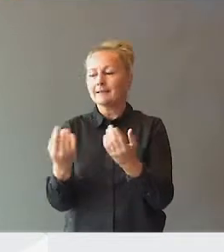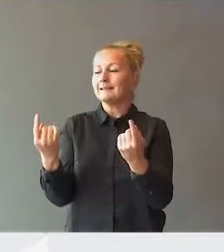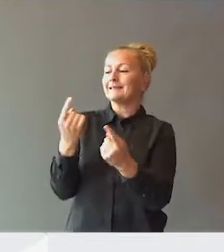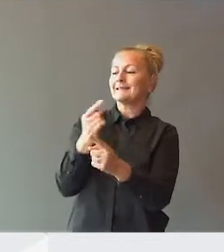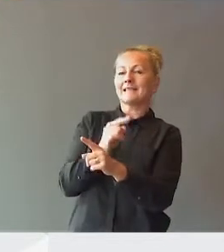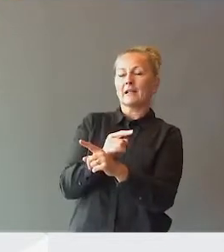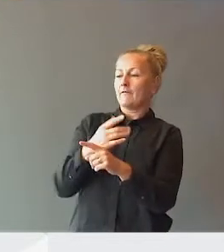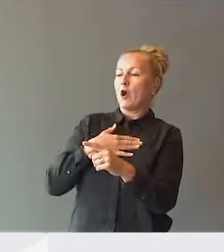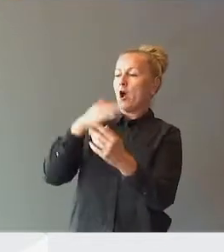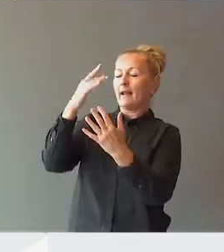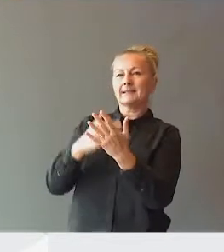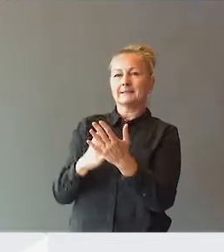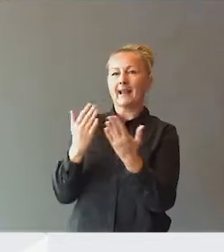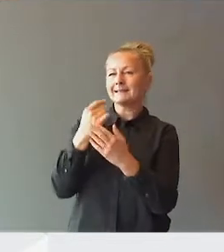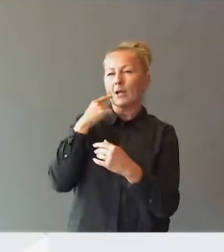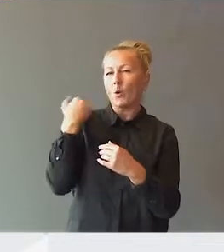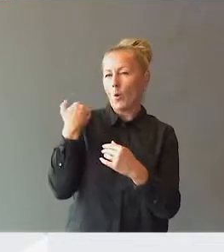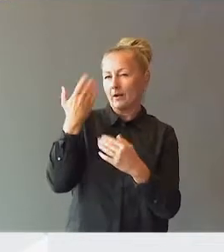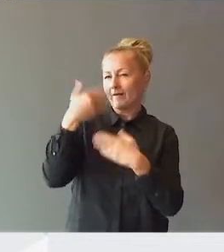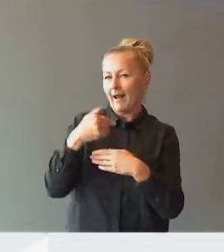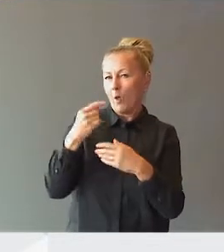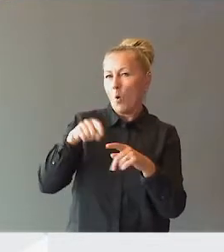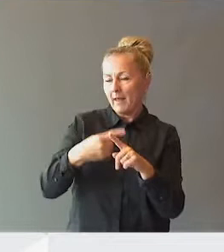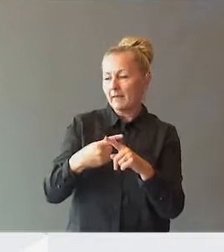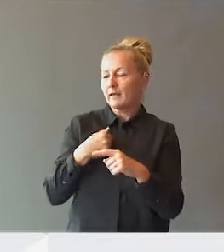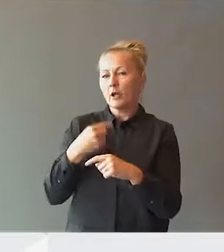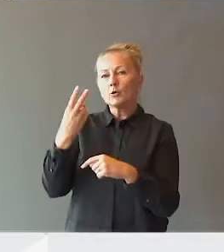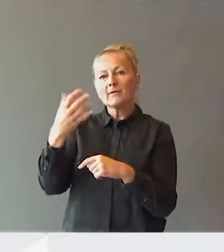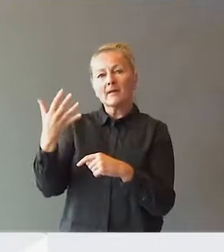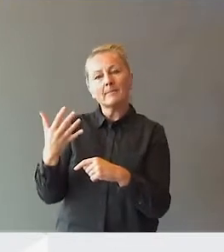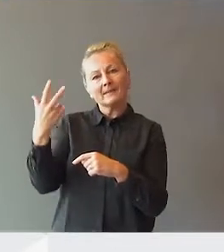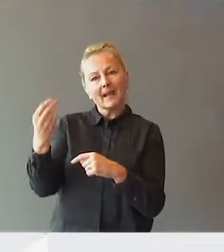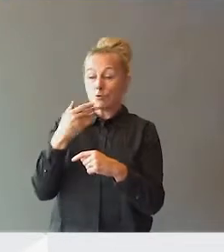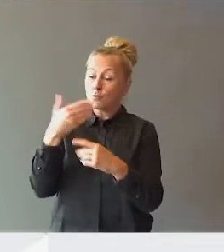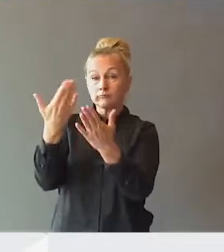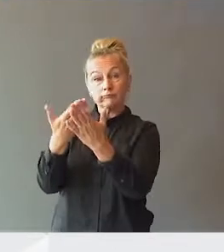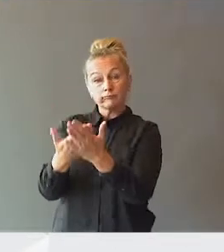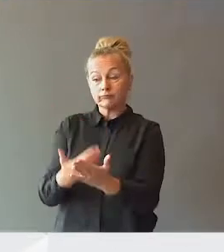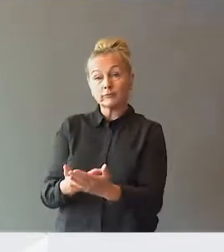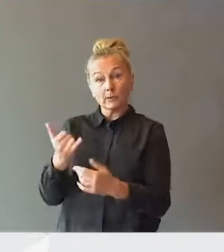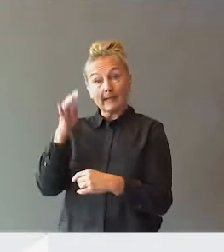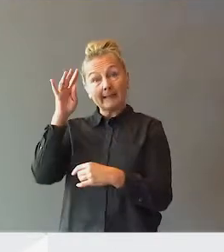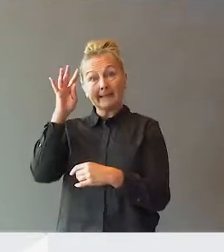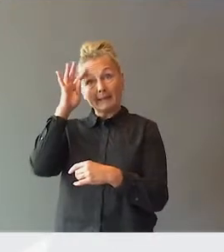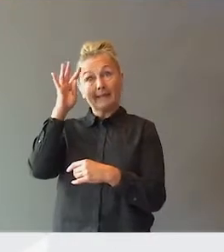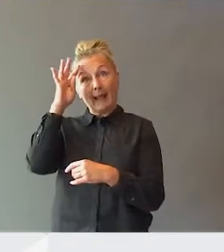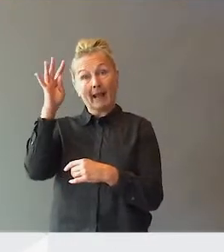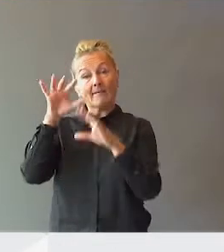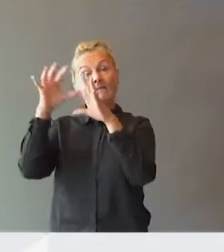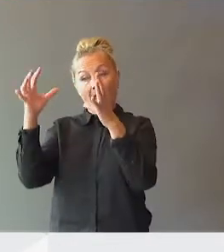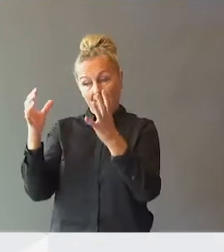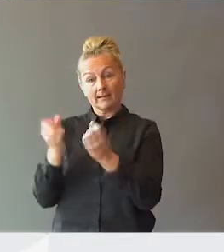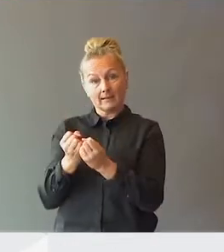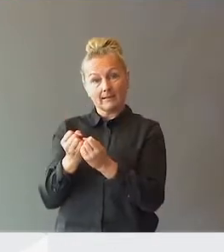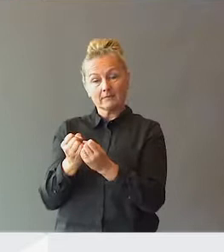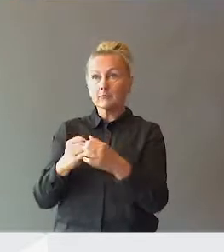for å ha en liste på, jeg leste det en går kveld om igjen, 25-30 gode forslag som tenker at i en ideell verden hadde man